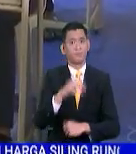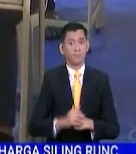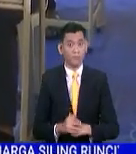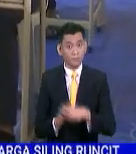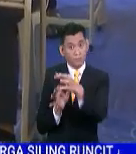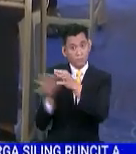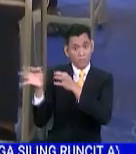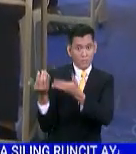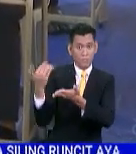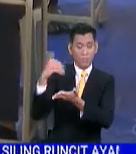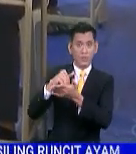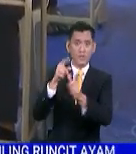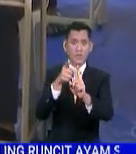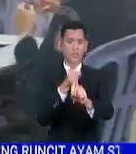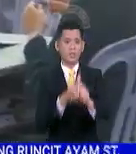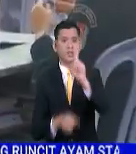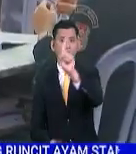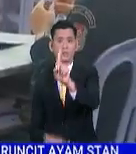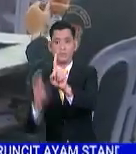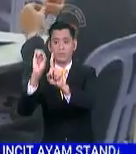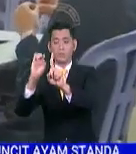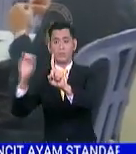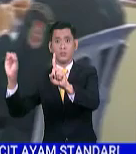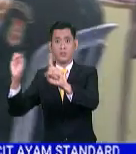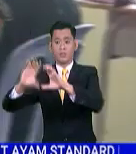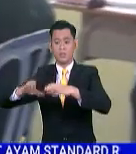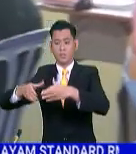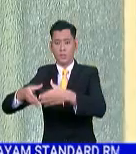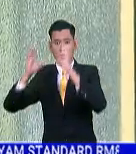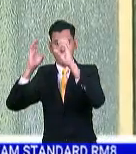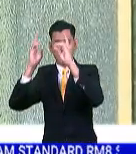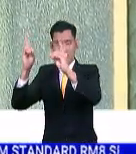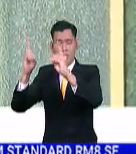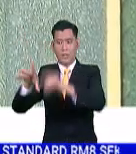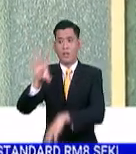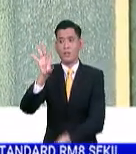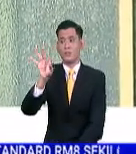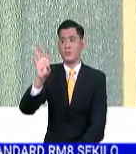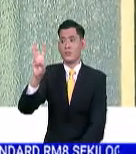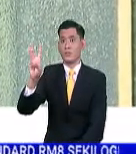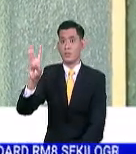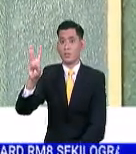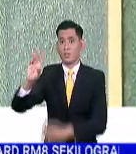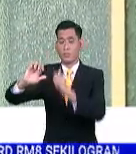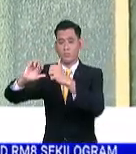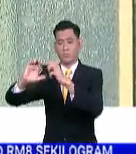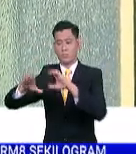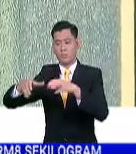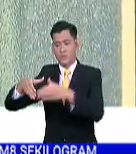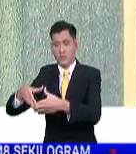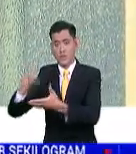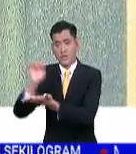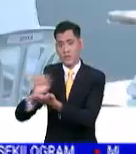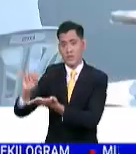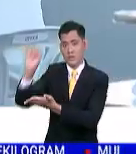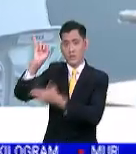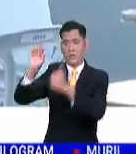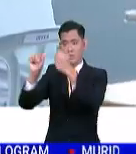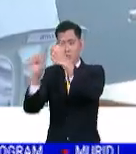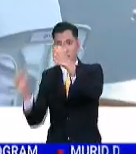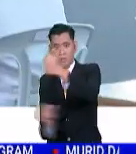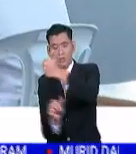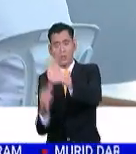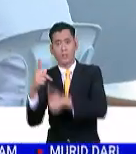Jelas beliau, daripada 100 kluster pendidikan, 96 kluster melibatkan institusi di bawah KPM,